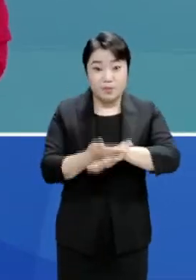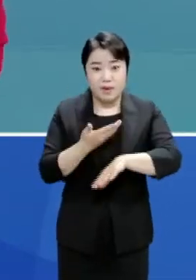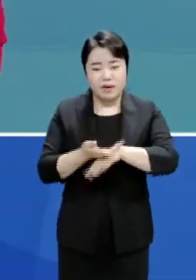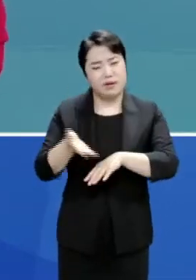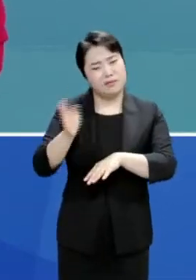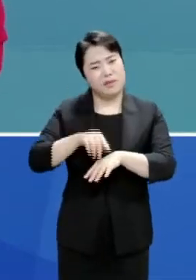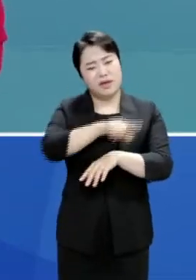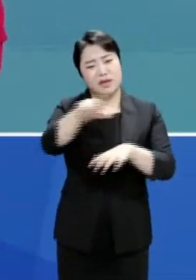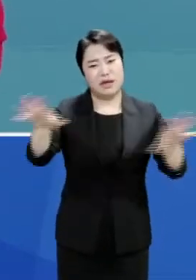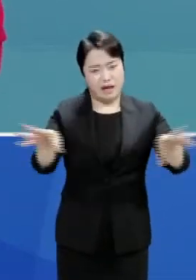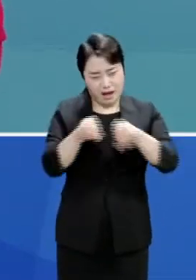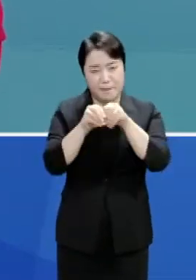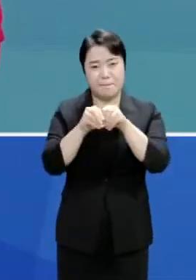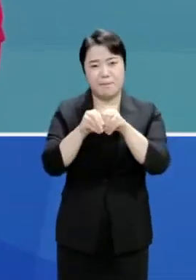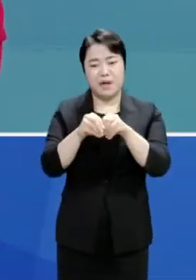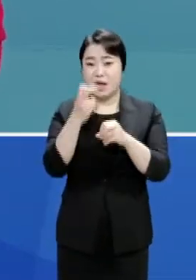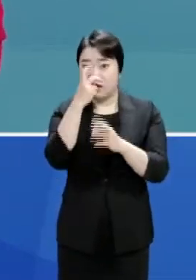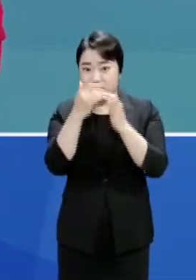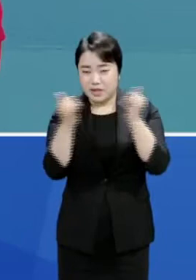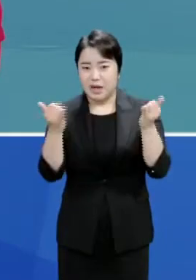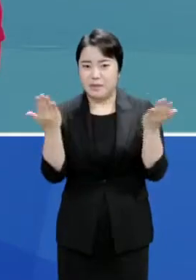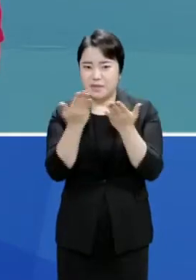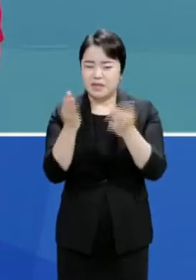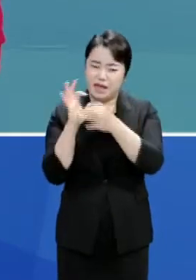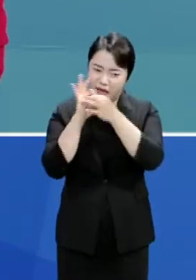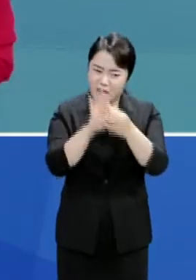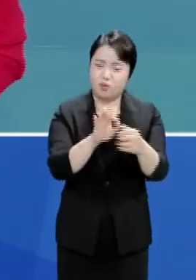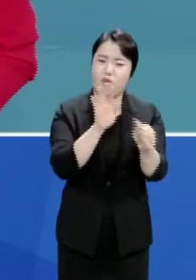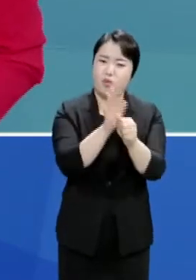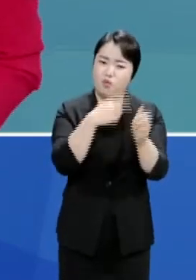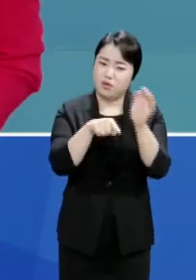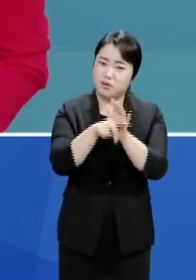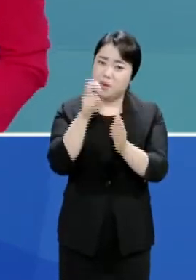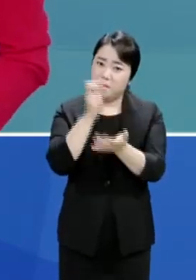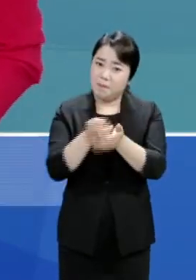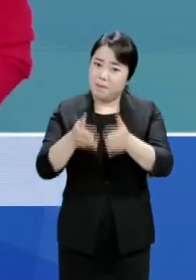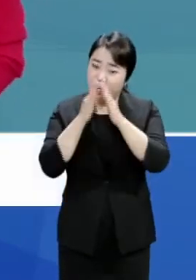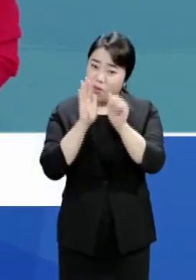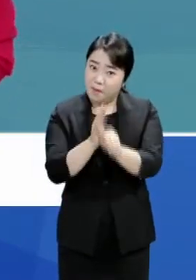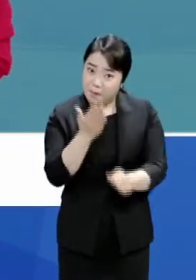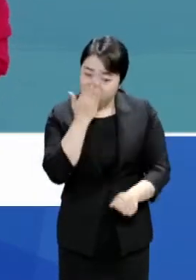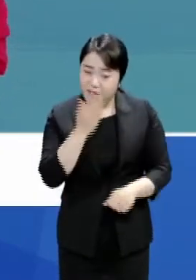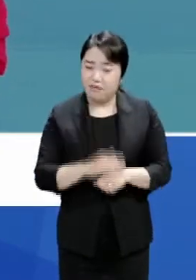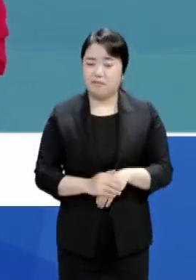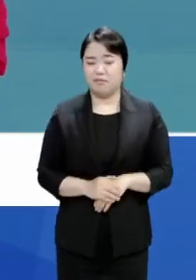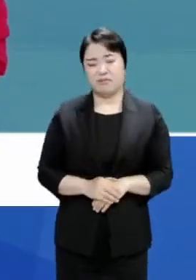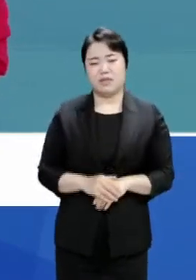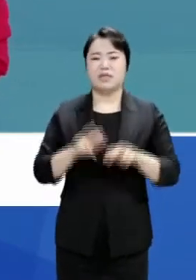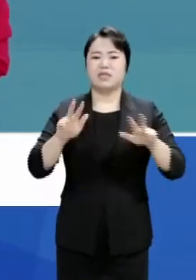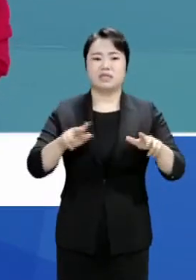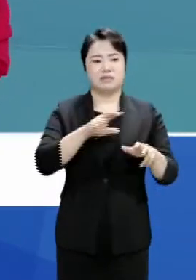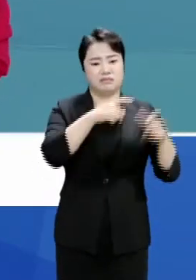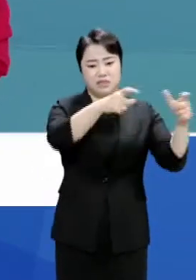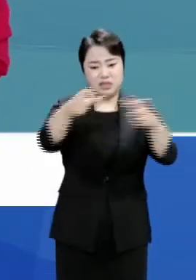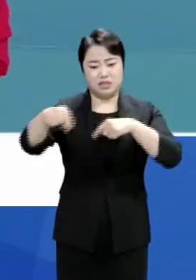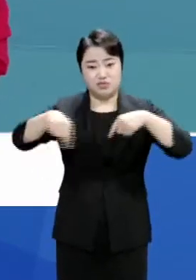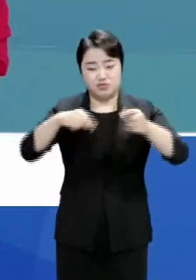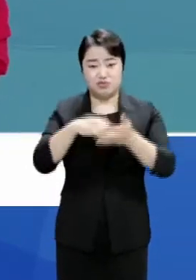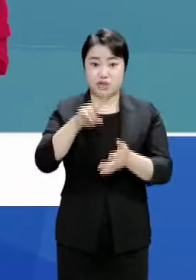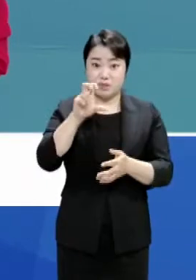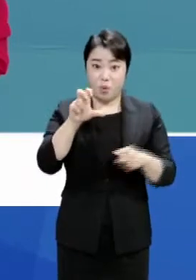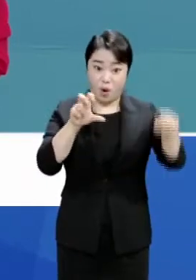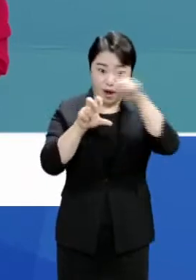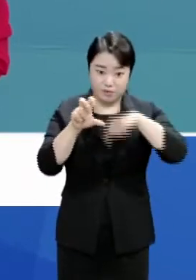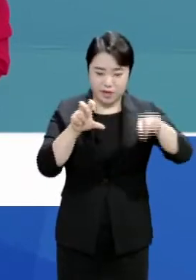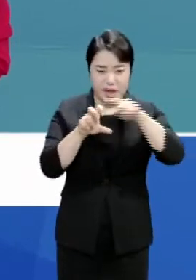좀 경비원들을 고용 승계에 좀 도움이 되지 않을까 싶은데 어떤가요, 실제로? 그러니까 이제 지금 25개 자치구 중에 제가 알기로는 그 과반수